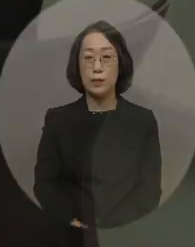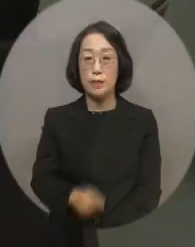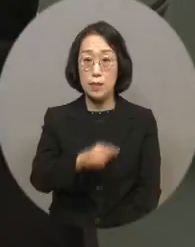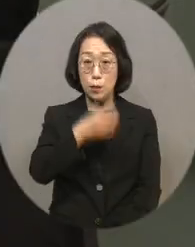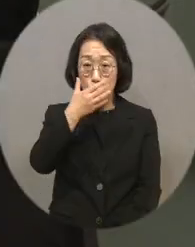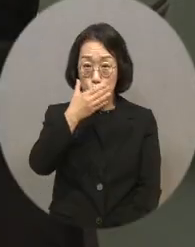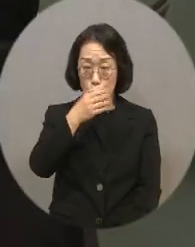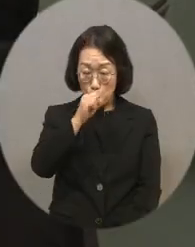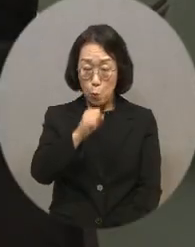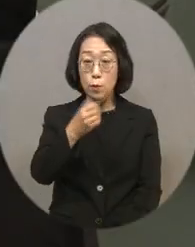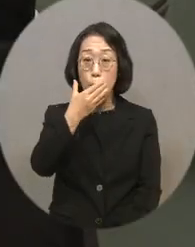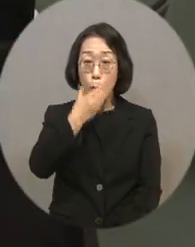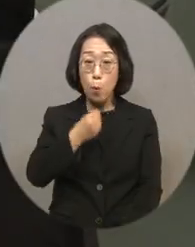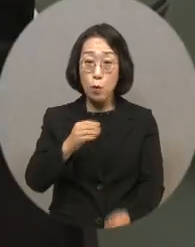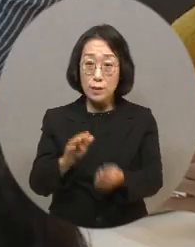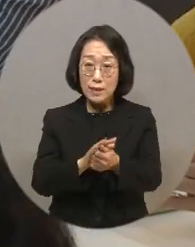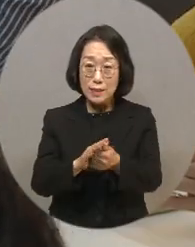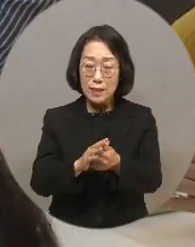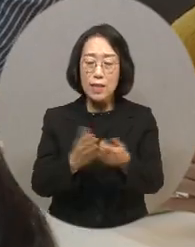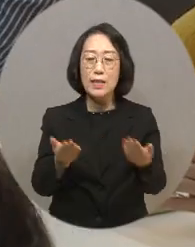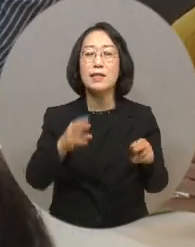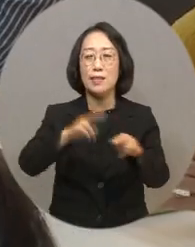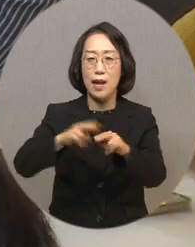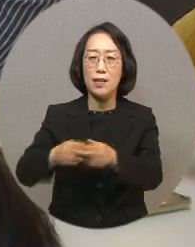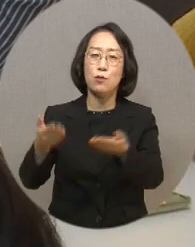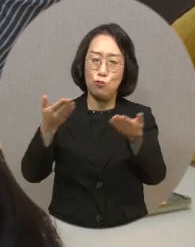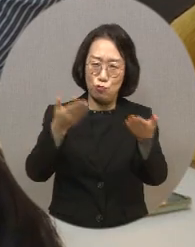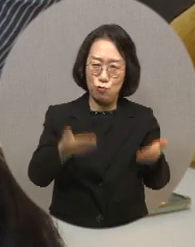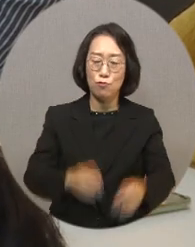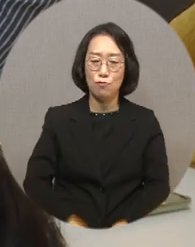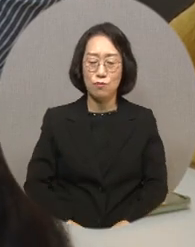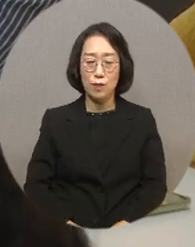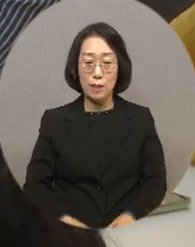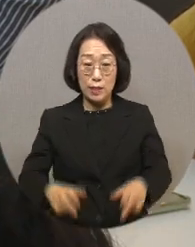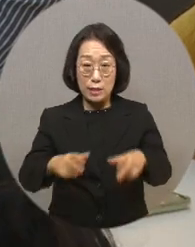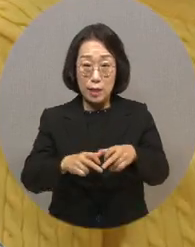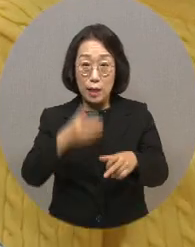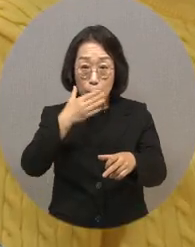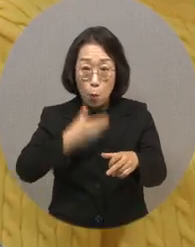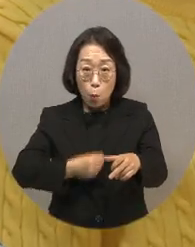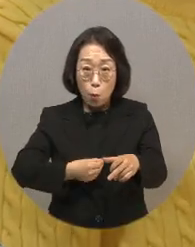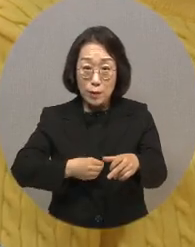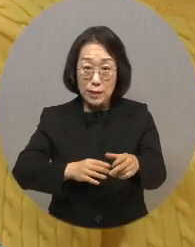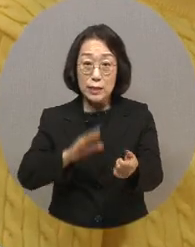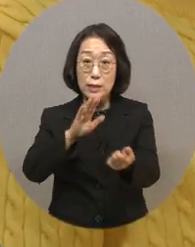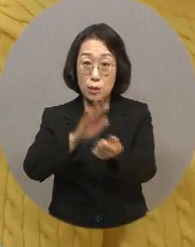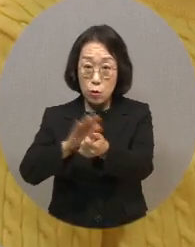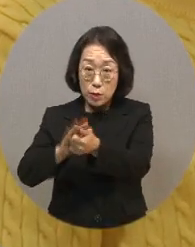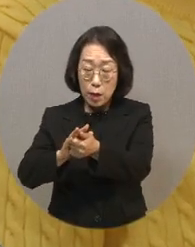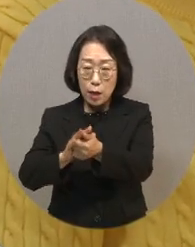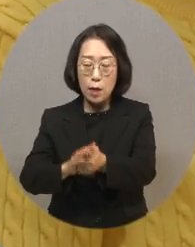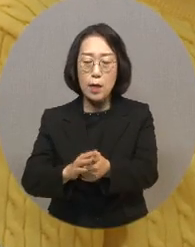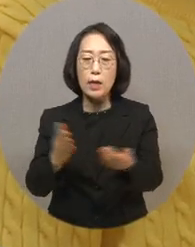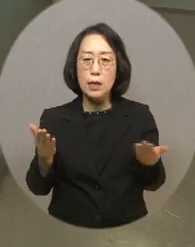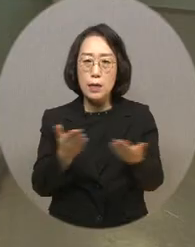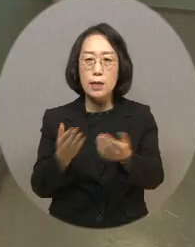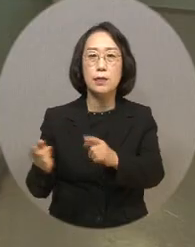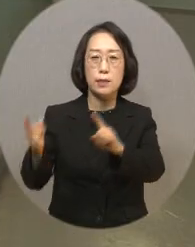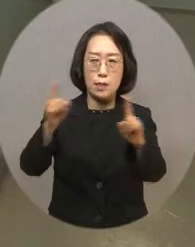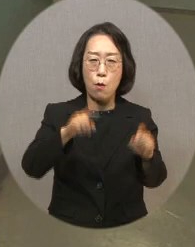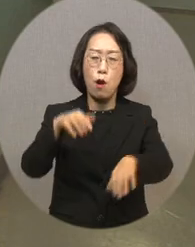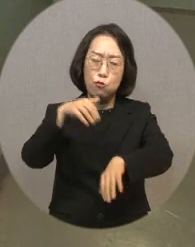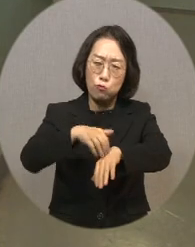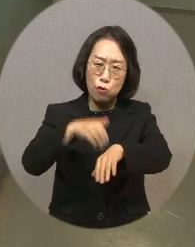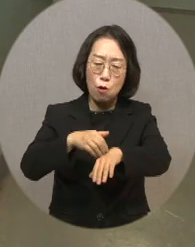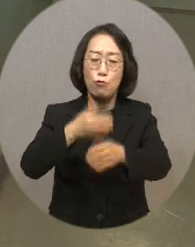최고의 복지는 일자리라고 하는데요. 같은 맥락에서 장애인 복지 정책의 중심은 직업 재활에 있음을 우리 사회에